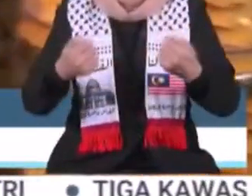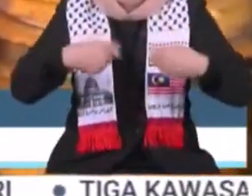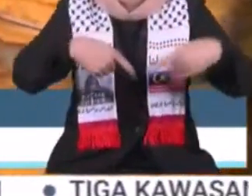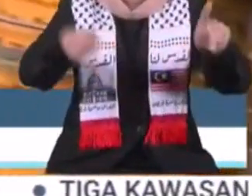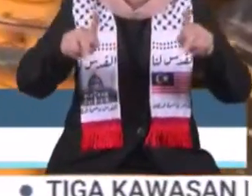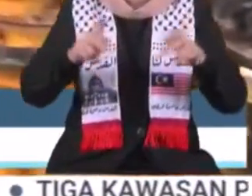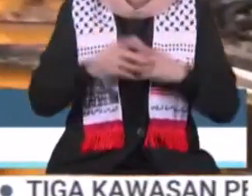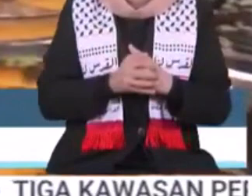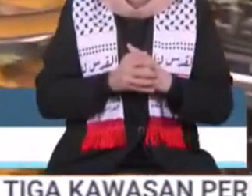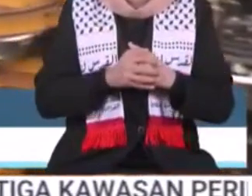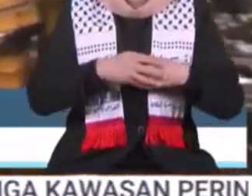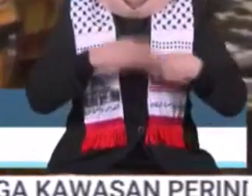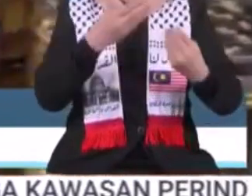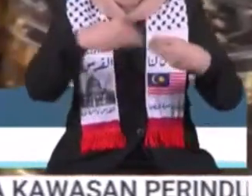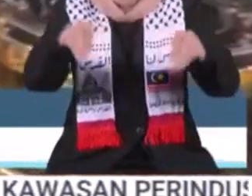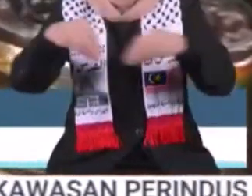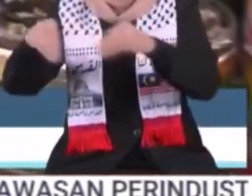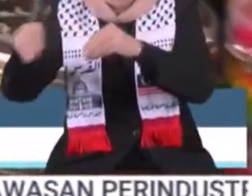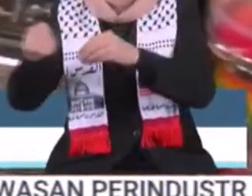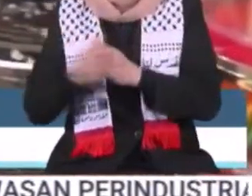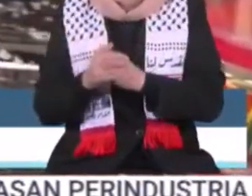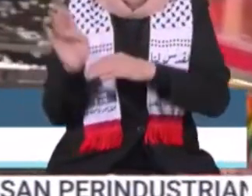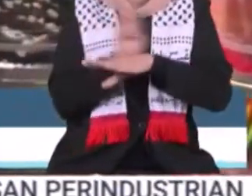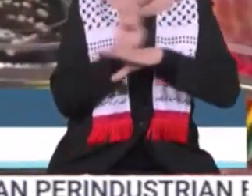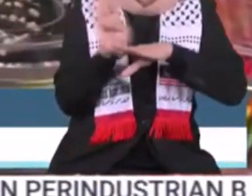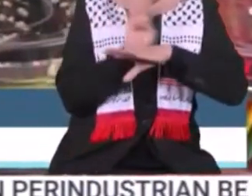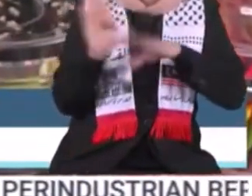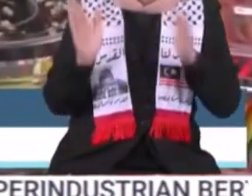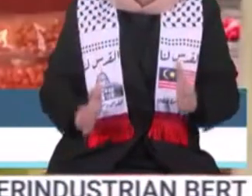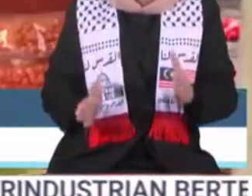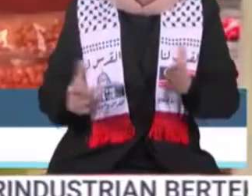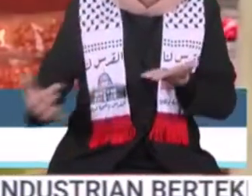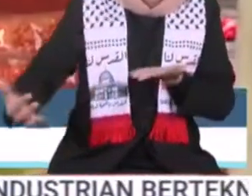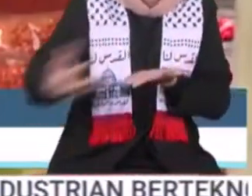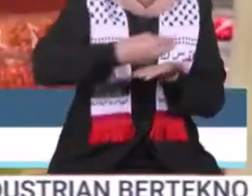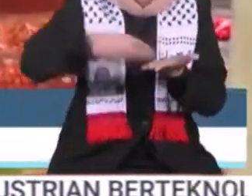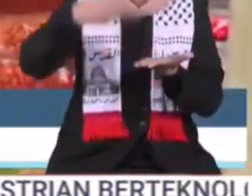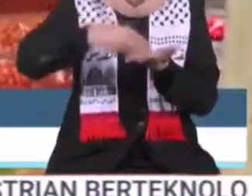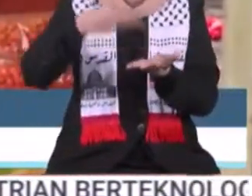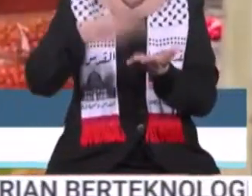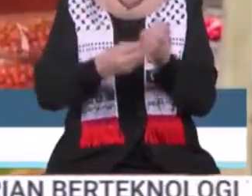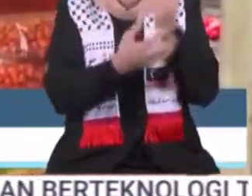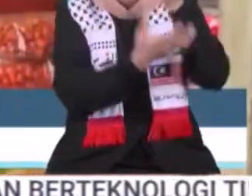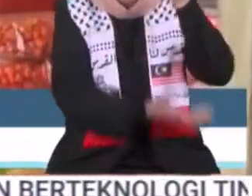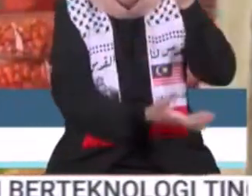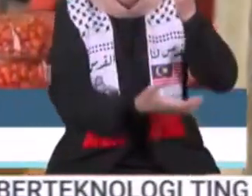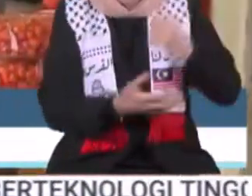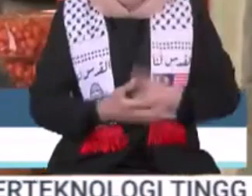peluang pasaran tambahan kepada usahawan untuk meningkatkan pendapatan mereka.